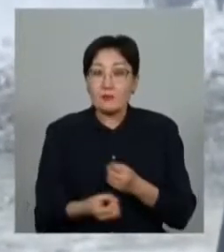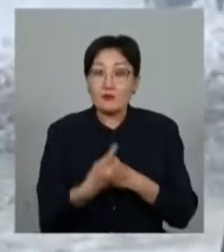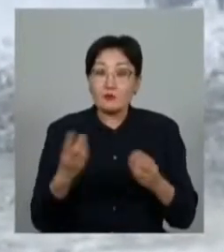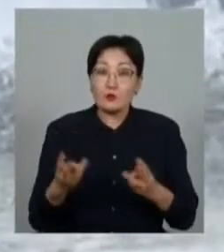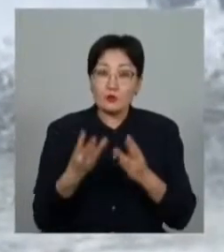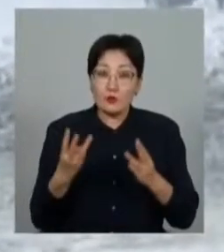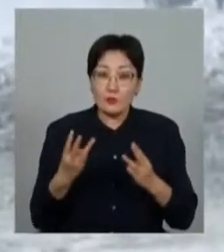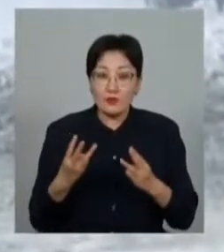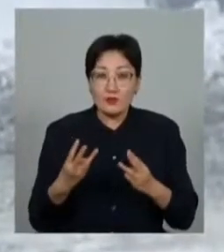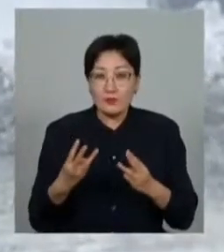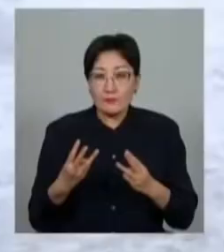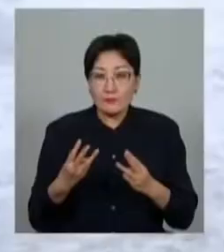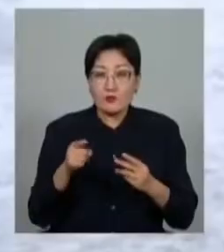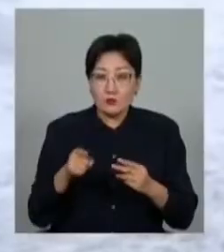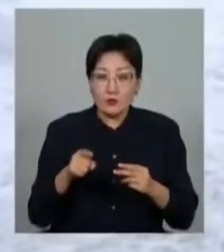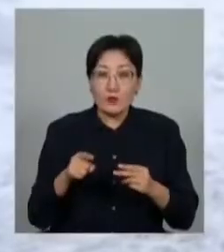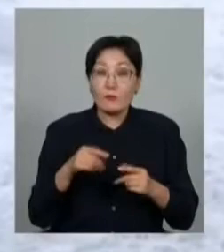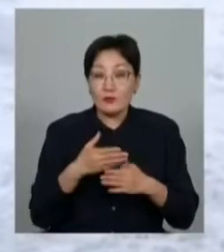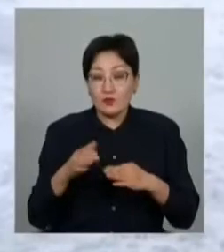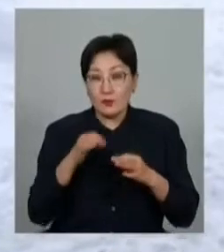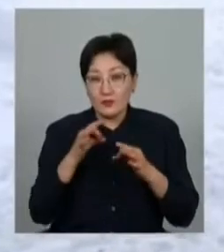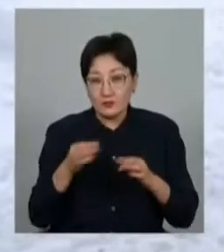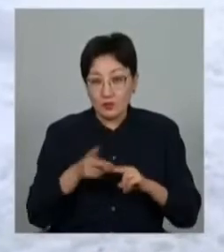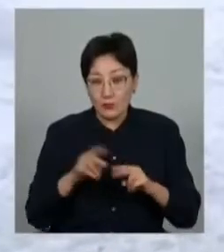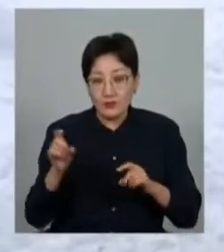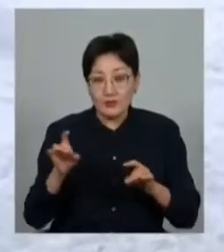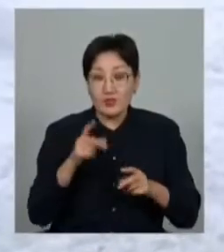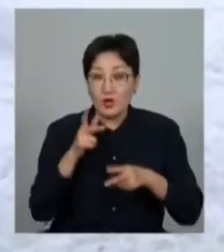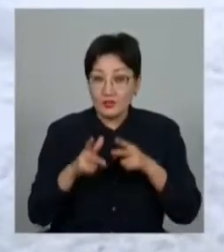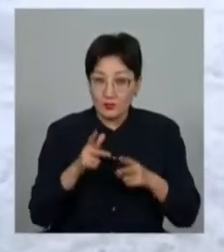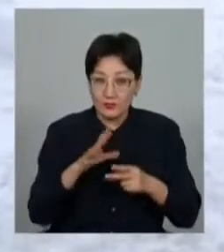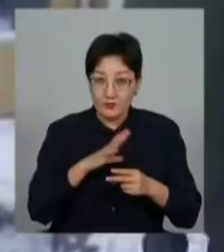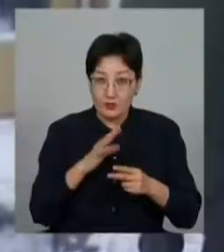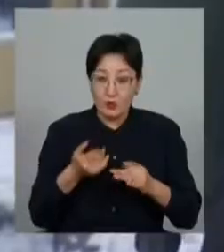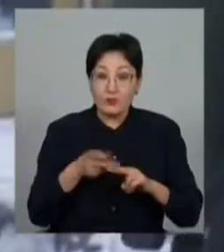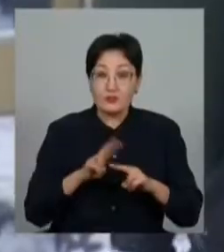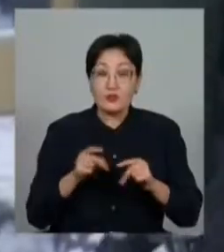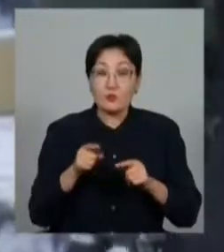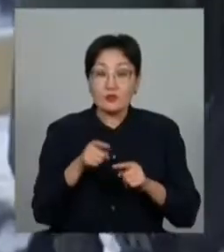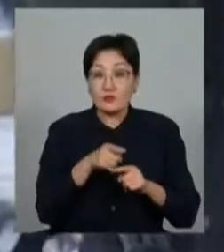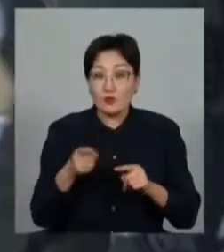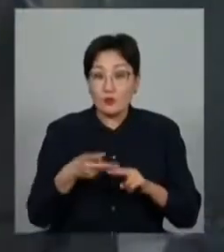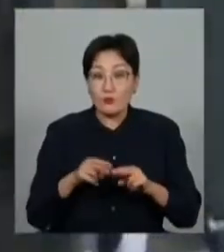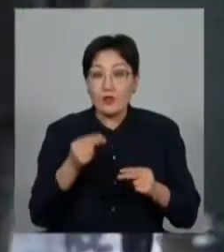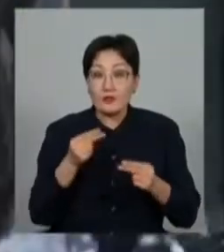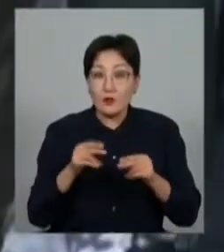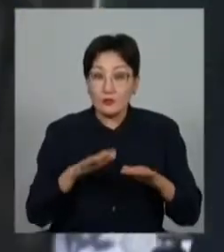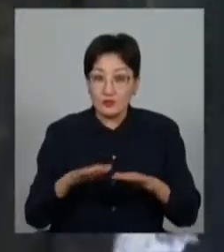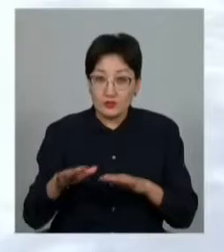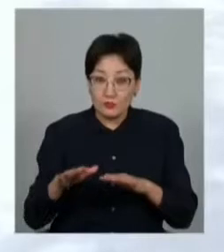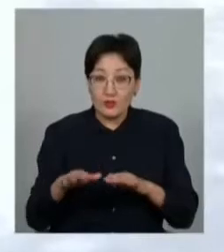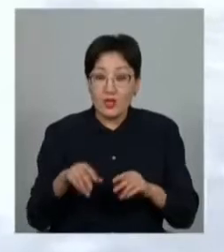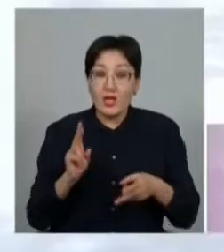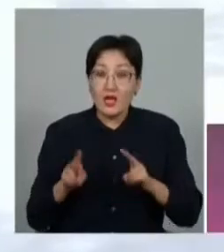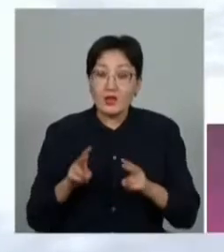өрт шыққан нүкте қоятын сол мекеме. Тұрғындар бұрын дәмхана жұмысына арыздағандарын айтып отыр. Себебі осыған дейін бұл тамақтанатын орында ас